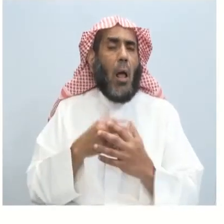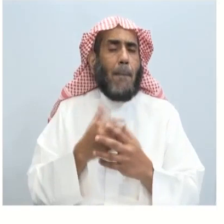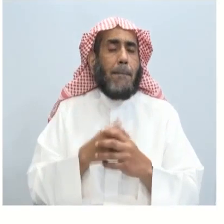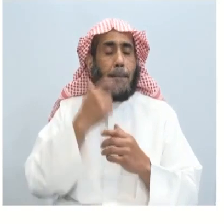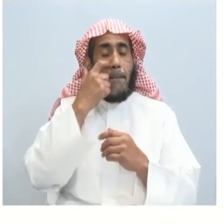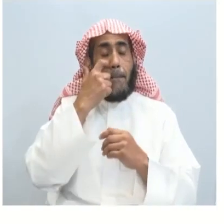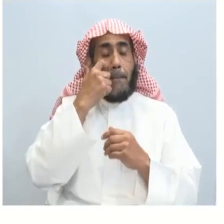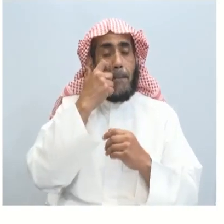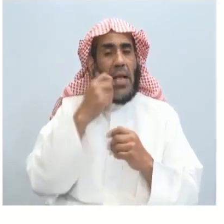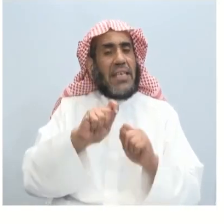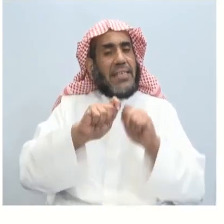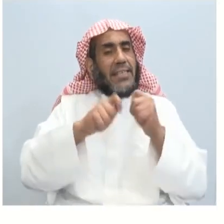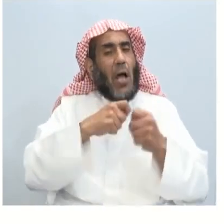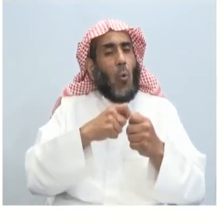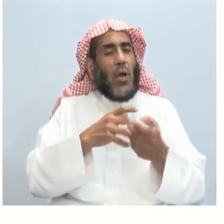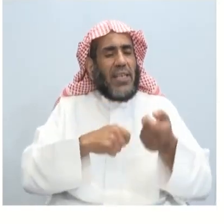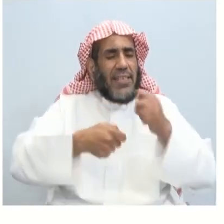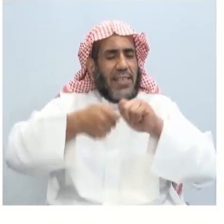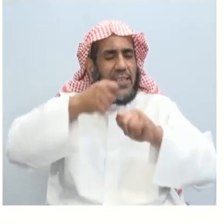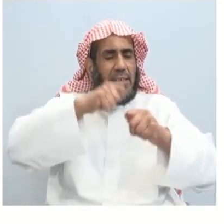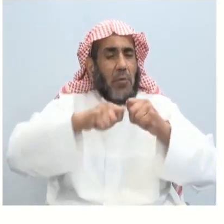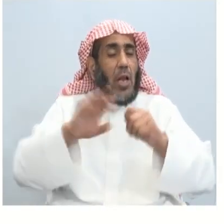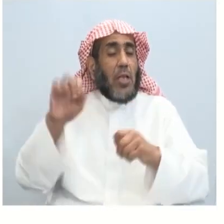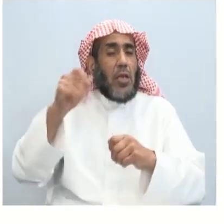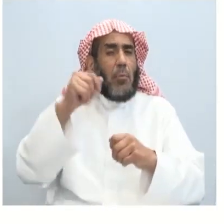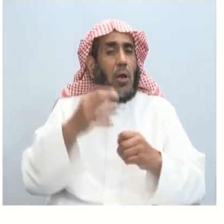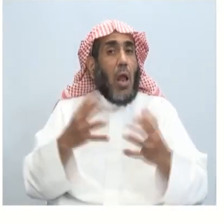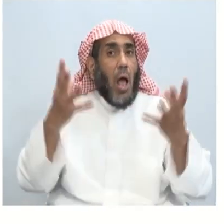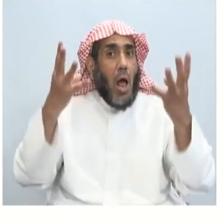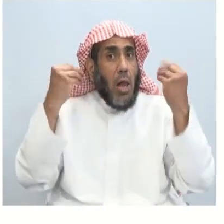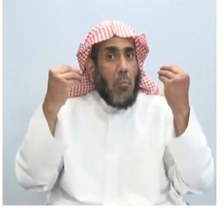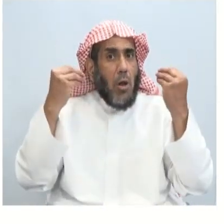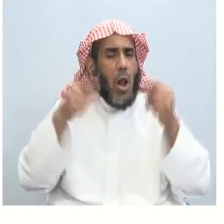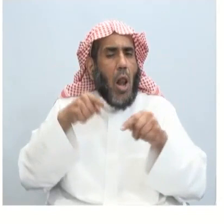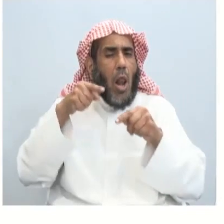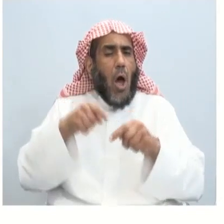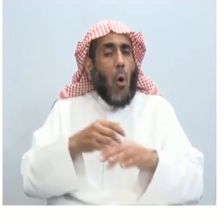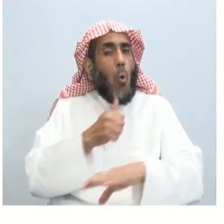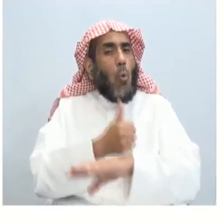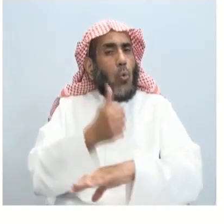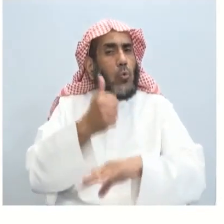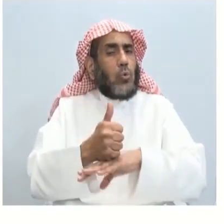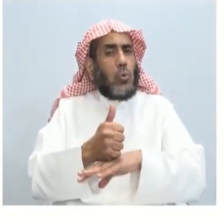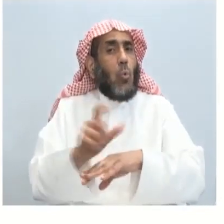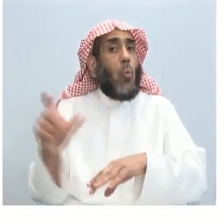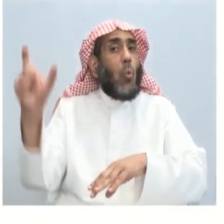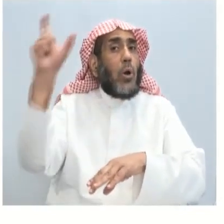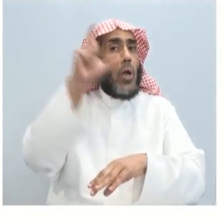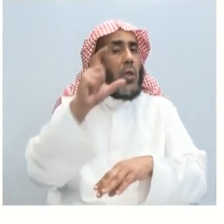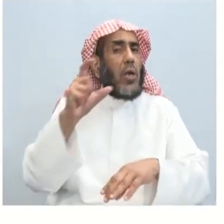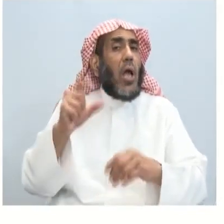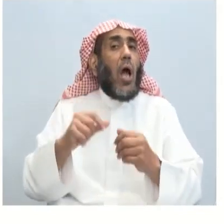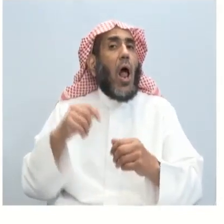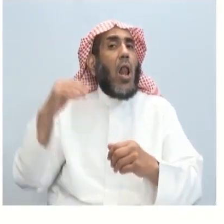المرموقه تحولت الكيمياء الى على يد جابر الى علم له اسس ونظ النظريه